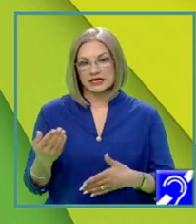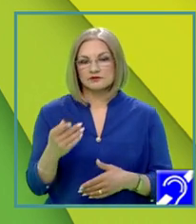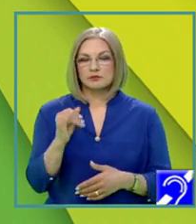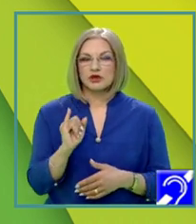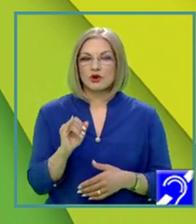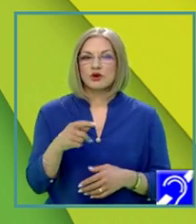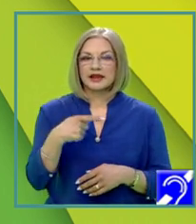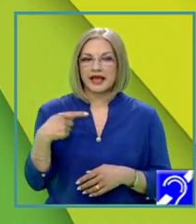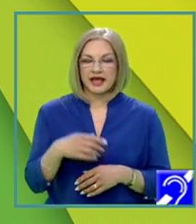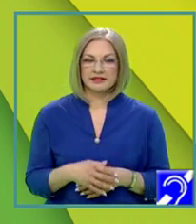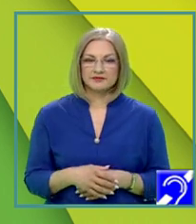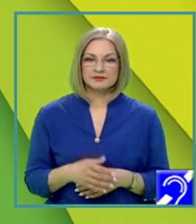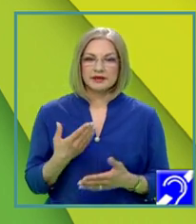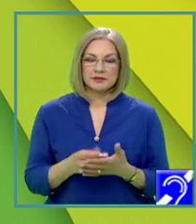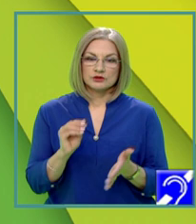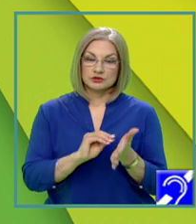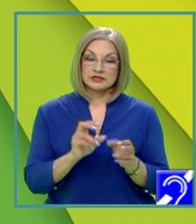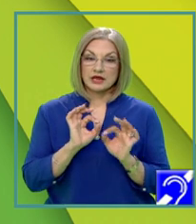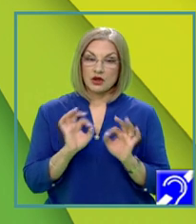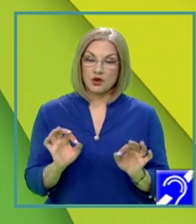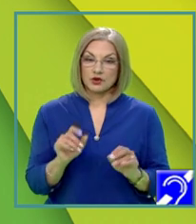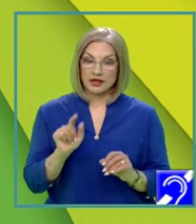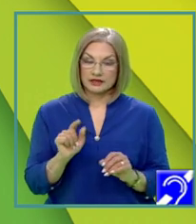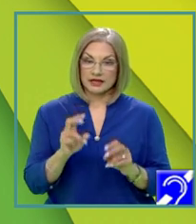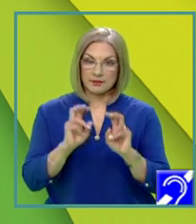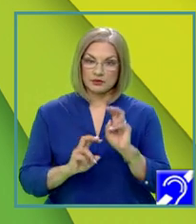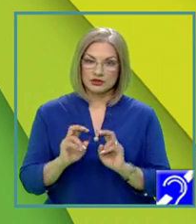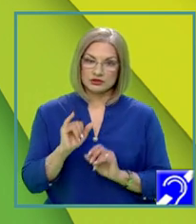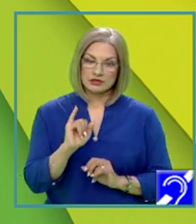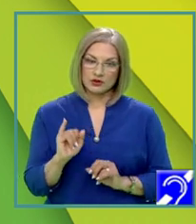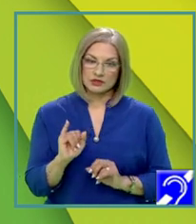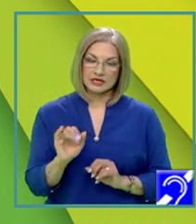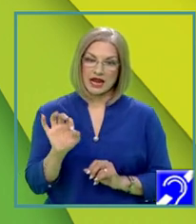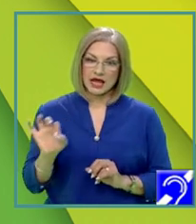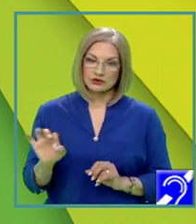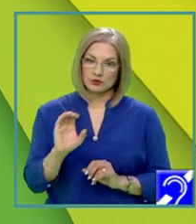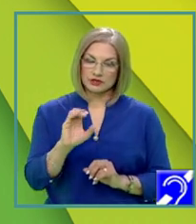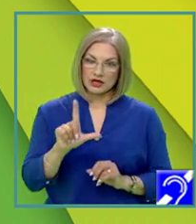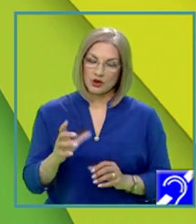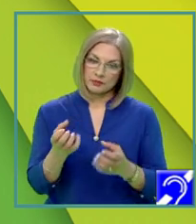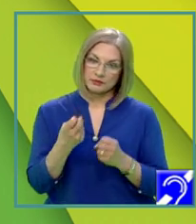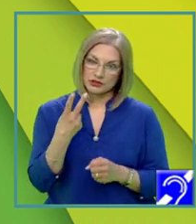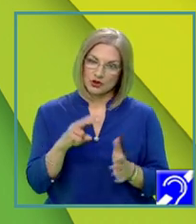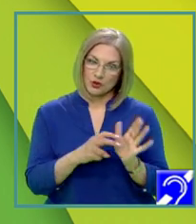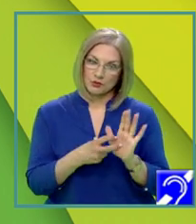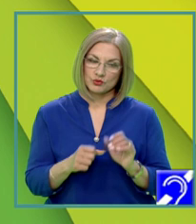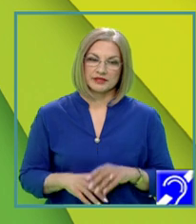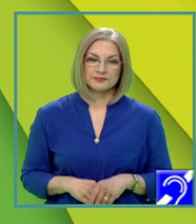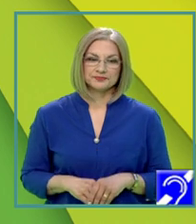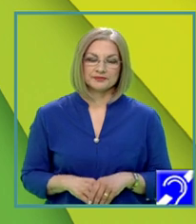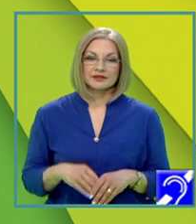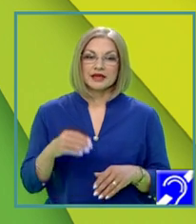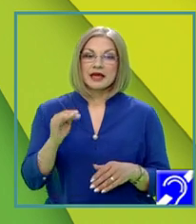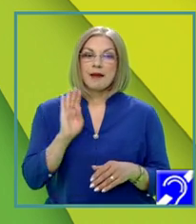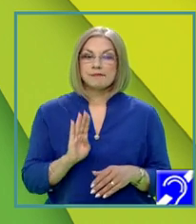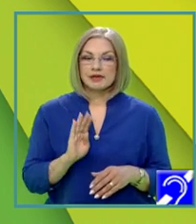Ion negativ pentru scrierea corectă a procesului de ionizare atomului de clor veți primi două puncte la sol punctul B va